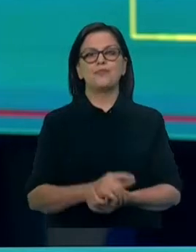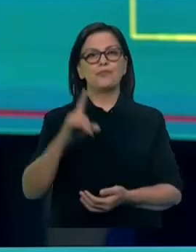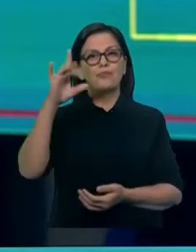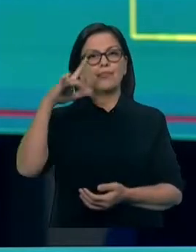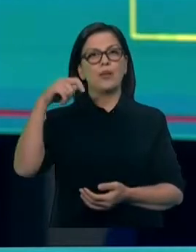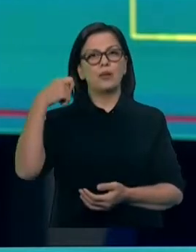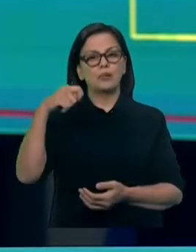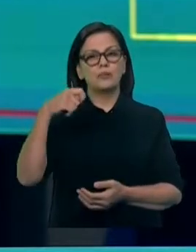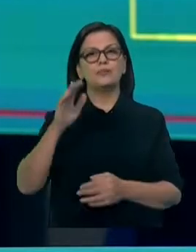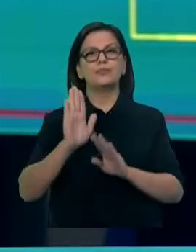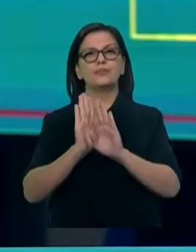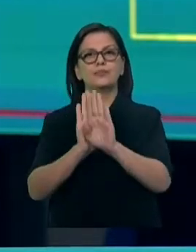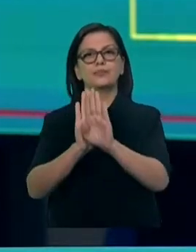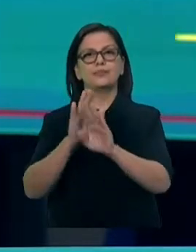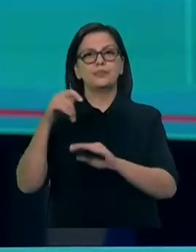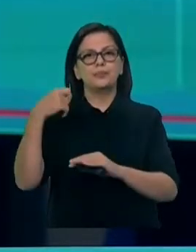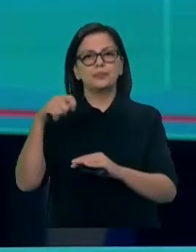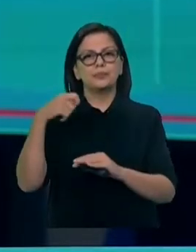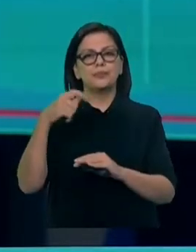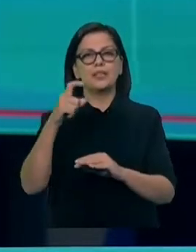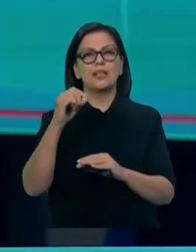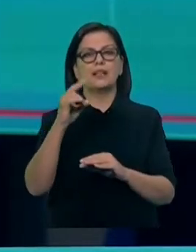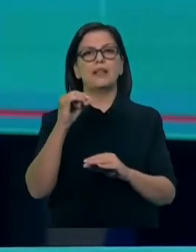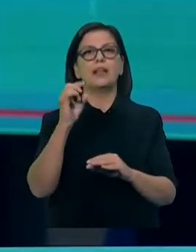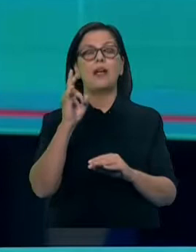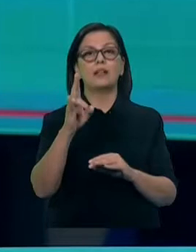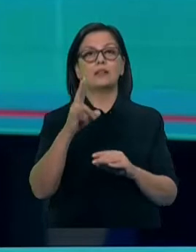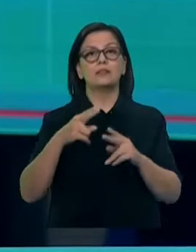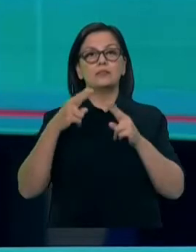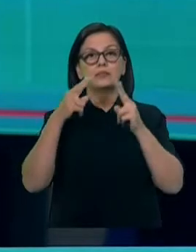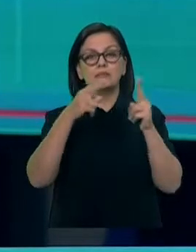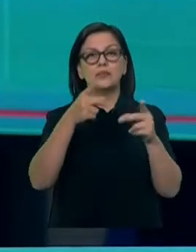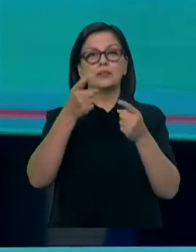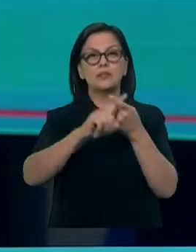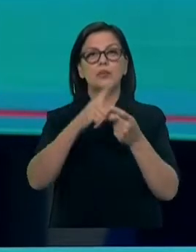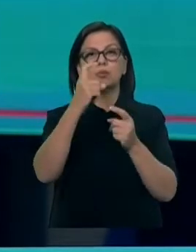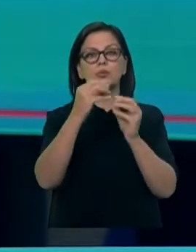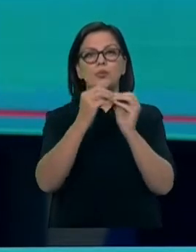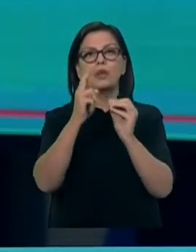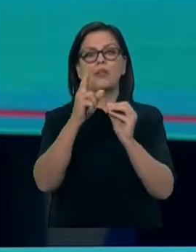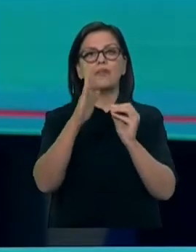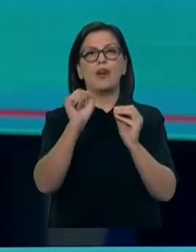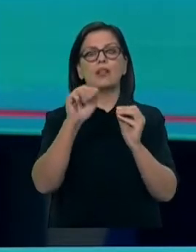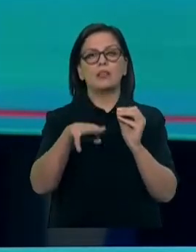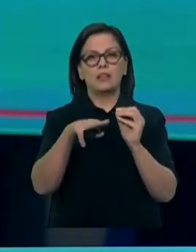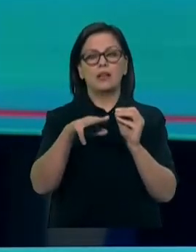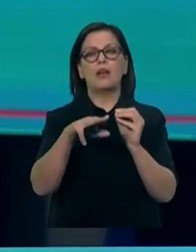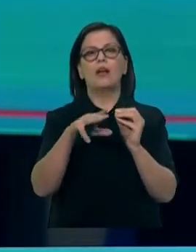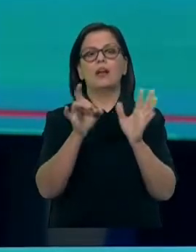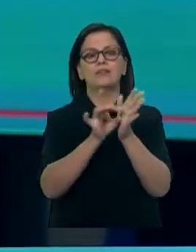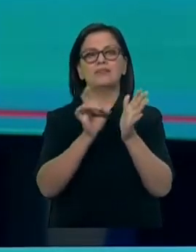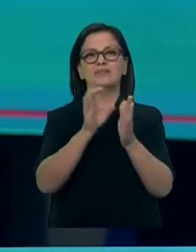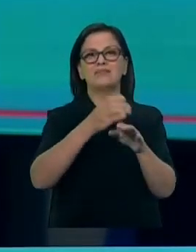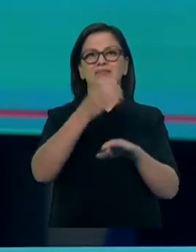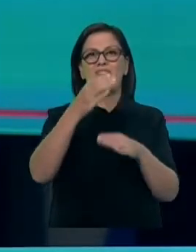Prezident İlham Əliyev və Birinci xanım Mehriban Əliyeva Zəngilana səfəri çərçivəsində 110 kilovatlıq Zəngilan yarımstansiyasının açılışında iştirak